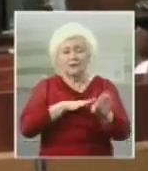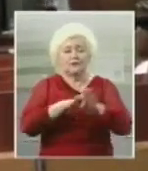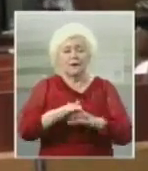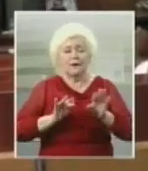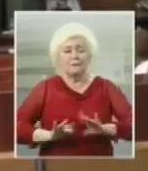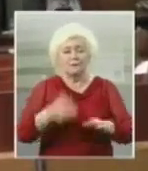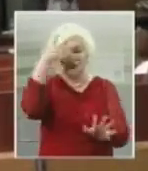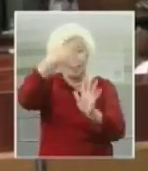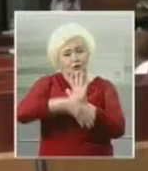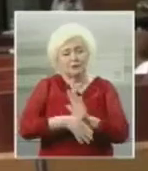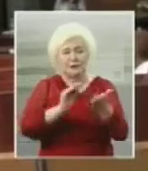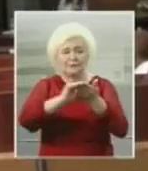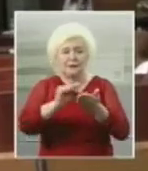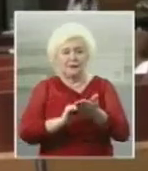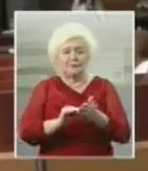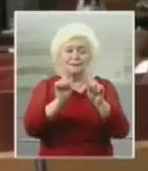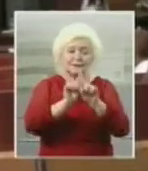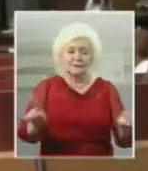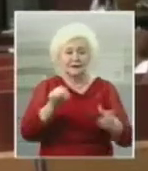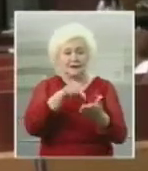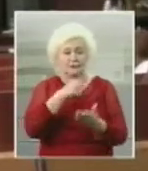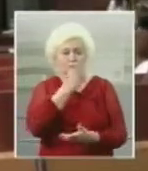процес осмислення тексту саме з креативної